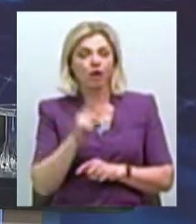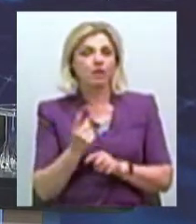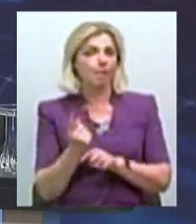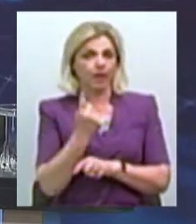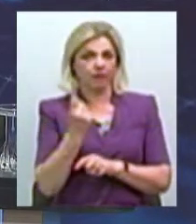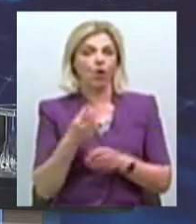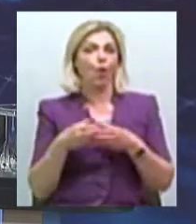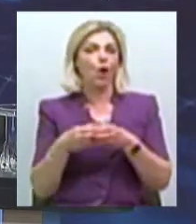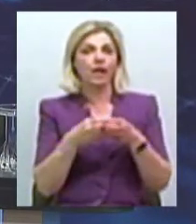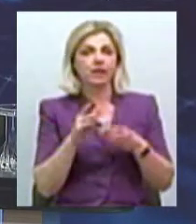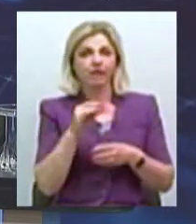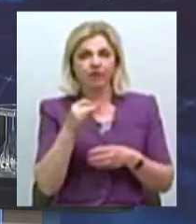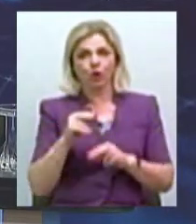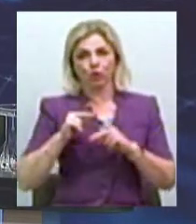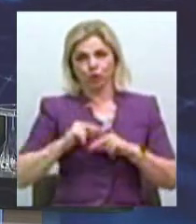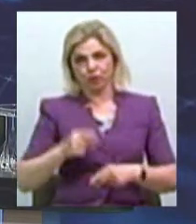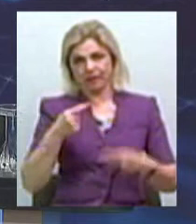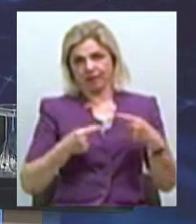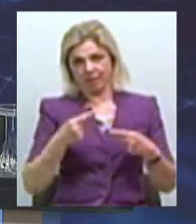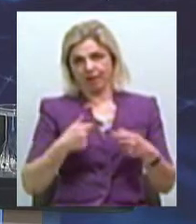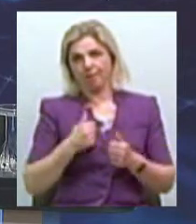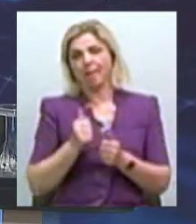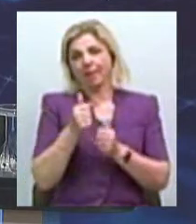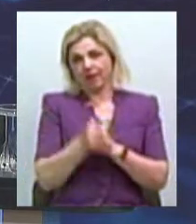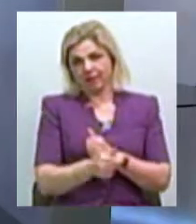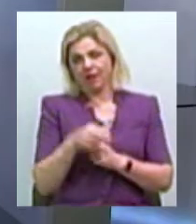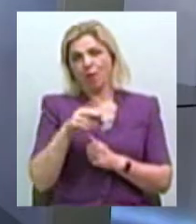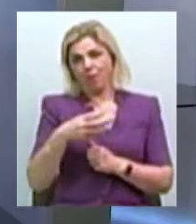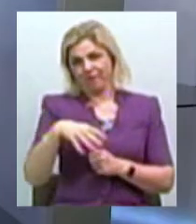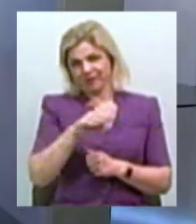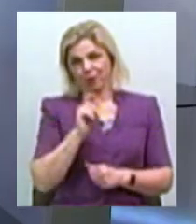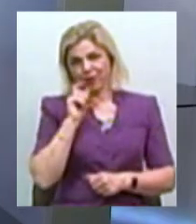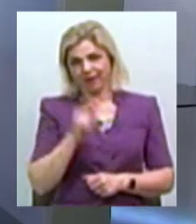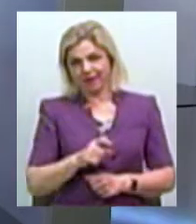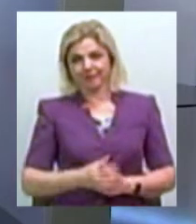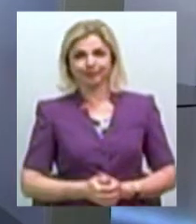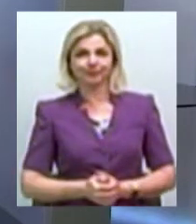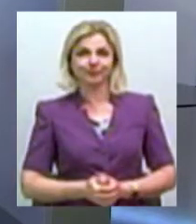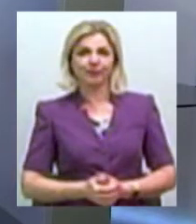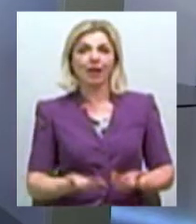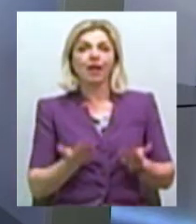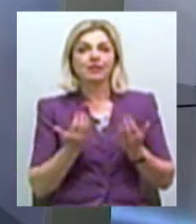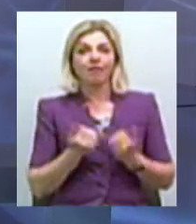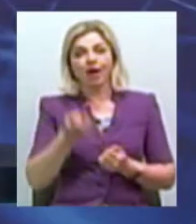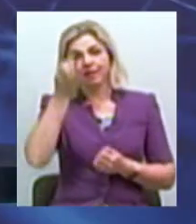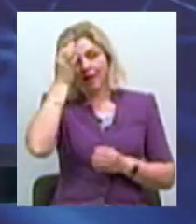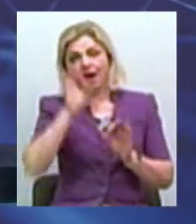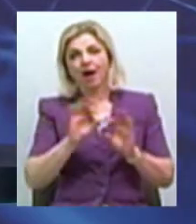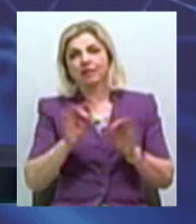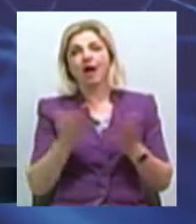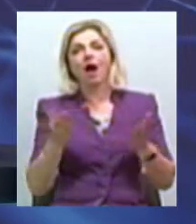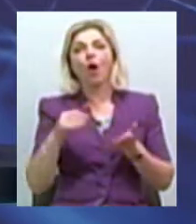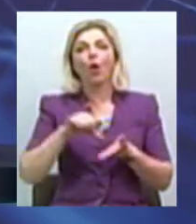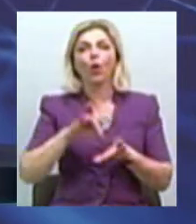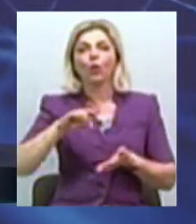колективних трудових спорів. Ми йдемо попереду всієї України. Як завжди. А, будь ласка, давайте ще раз нагадаємо, яка роль профспілок і